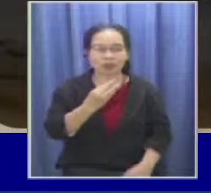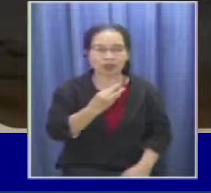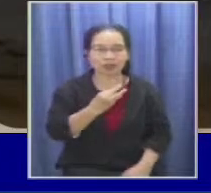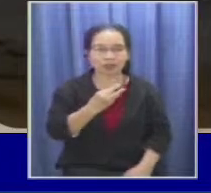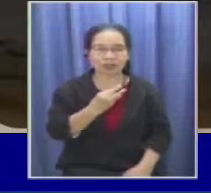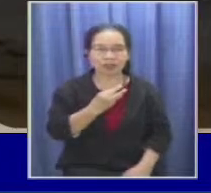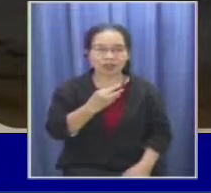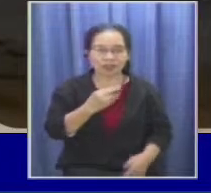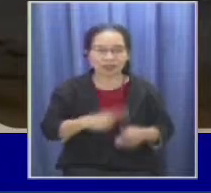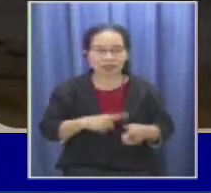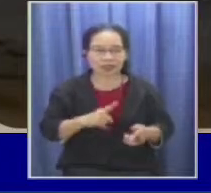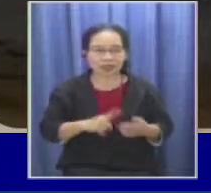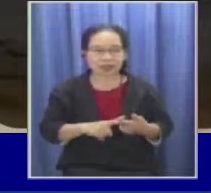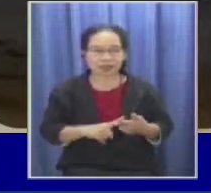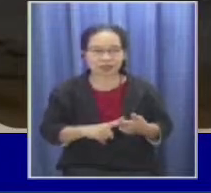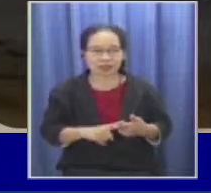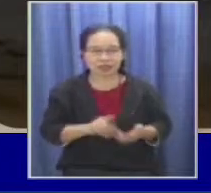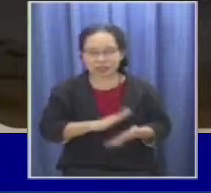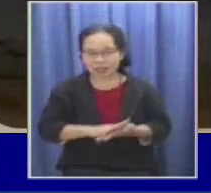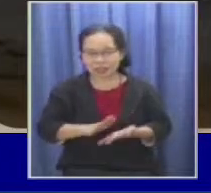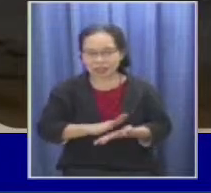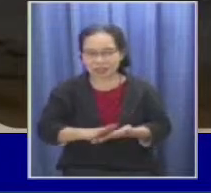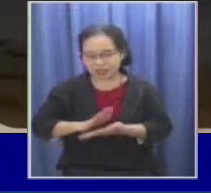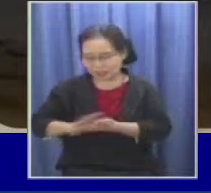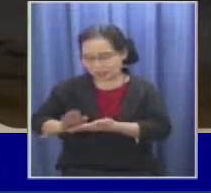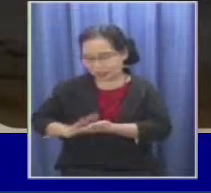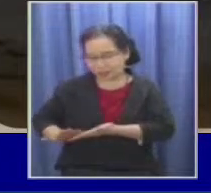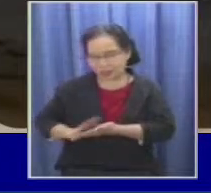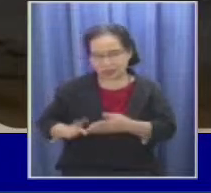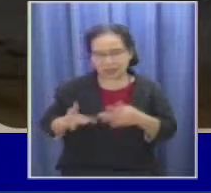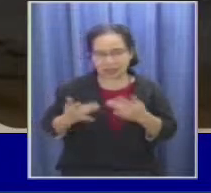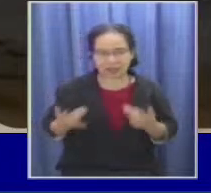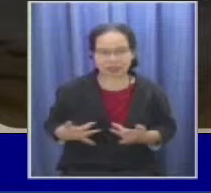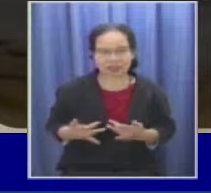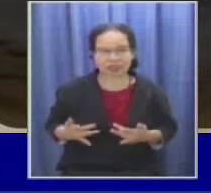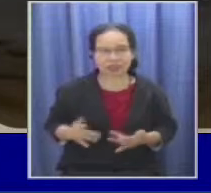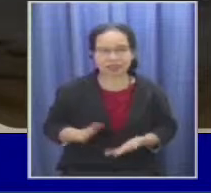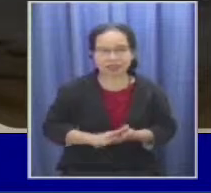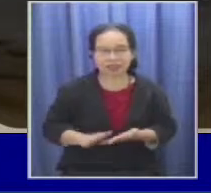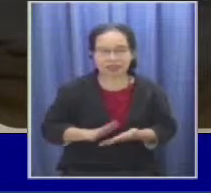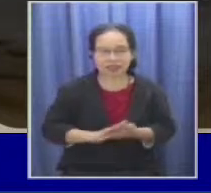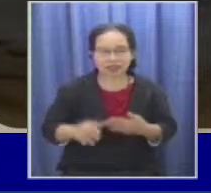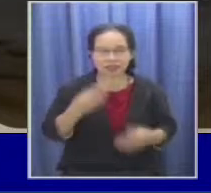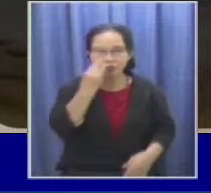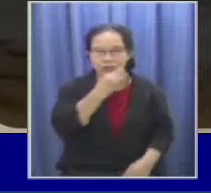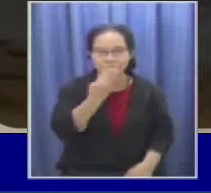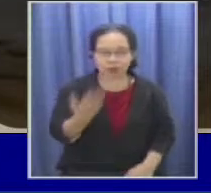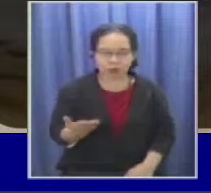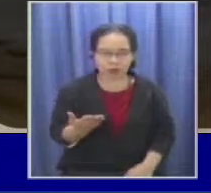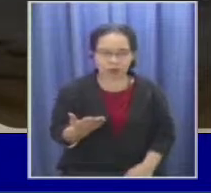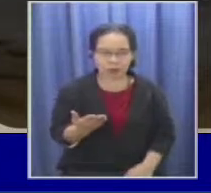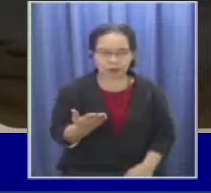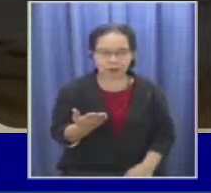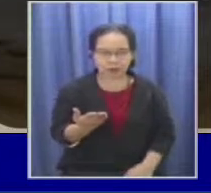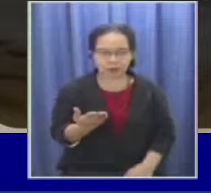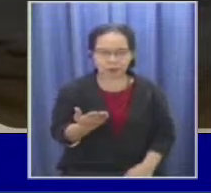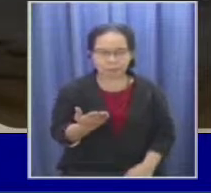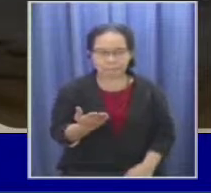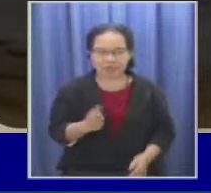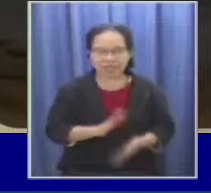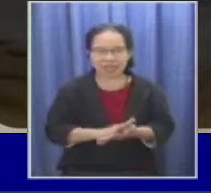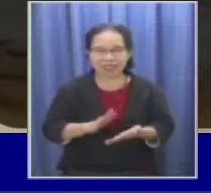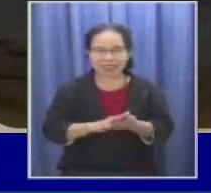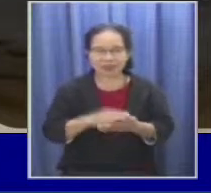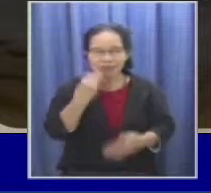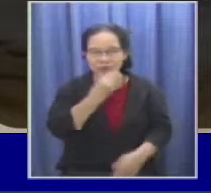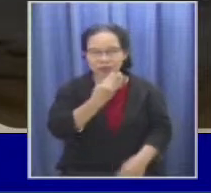no mu na woda ade bone adie ne fidi aya komamma na abroso no mu na nano ka anu nti se wo